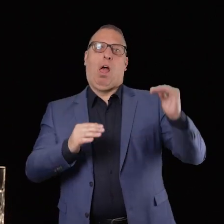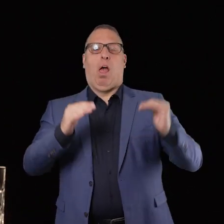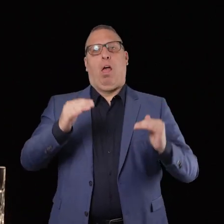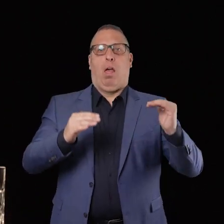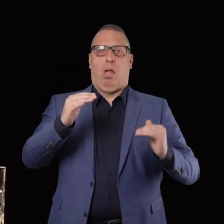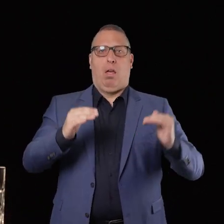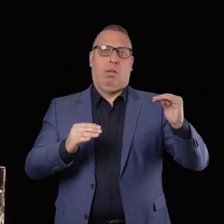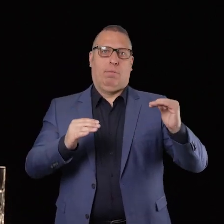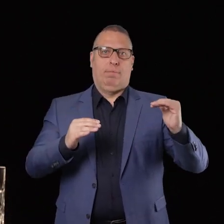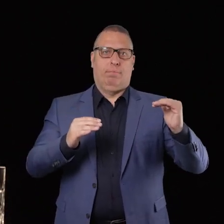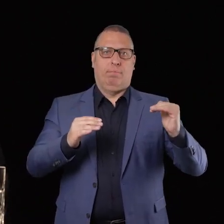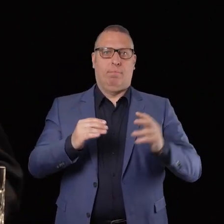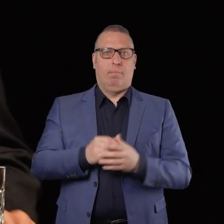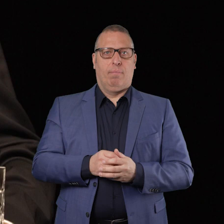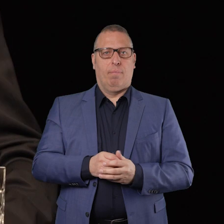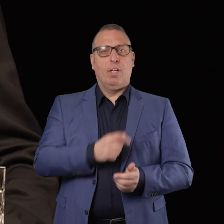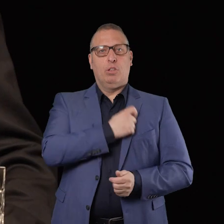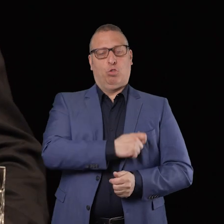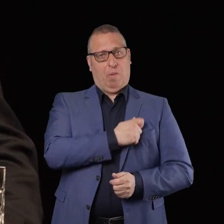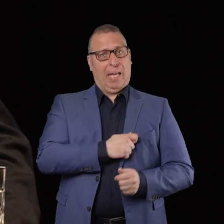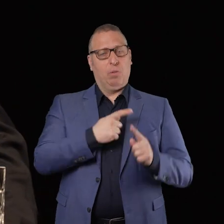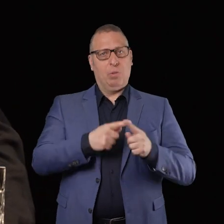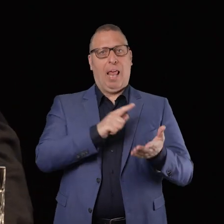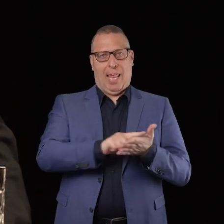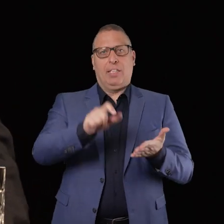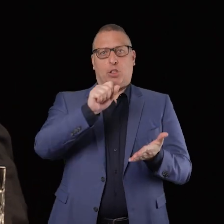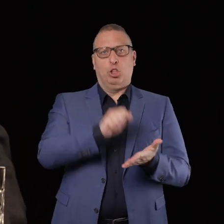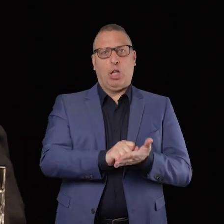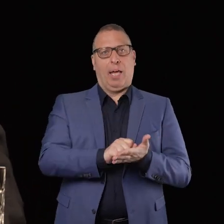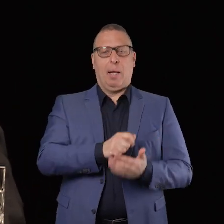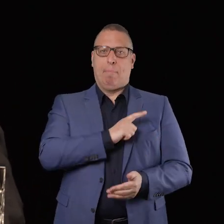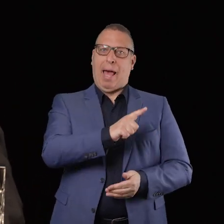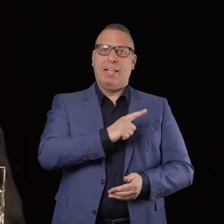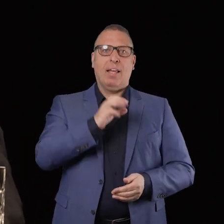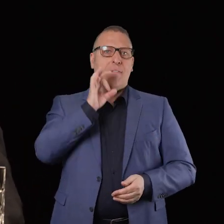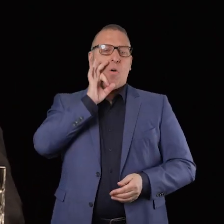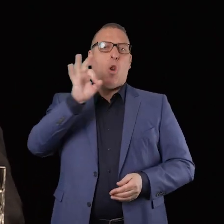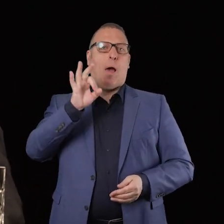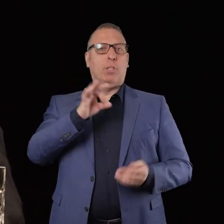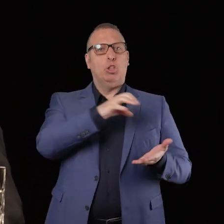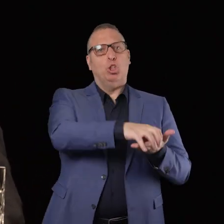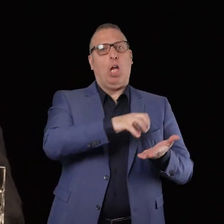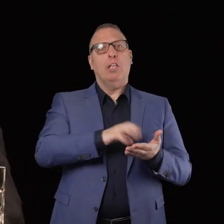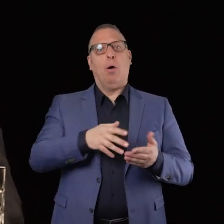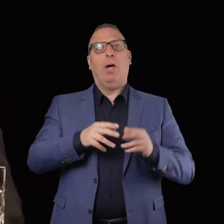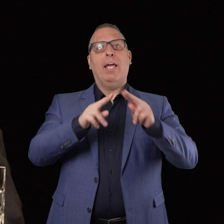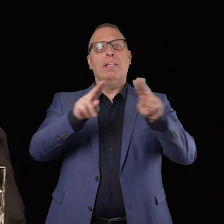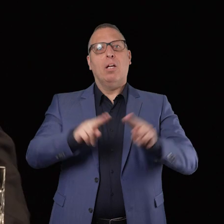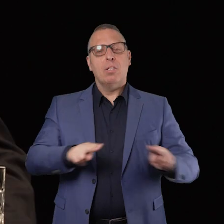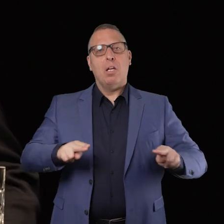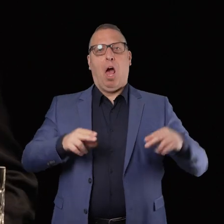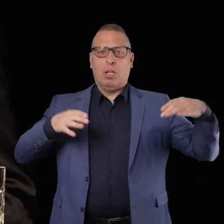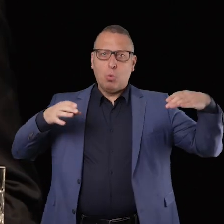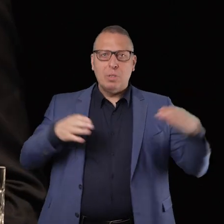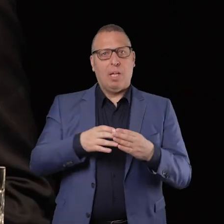Ungleichheit. Die Schweiz und Liechtenstein als wohlhabende Staaten packen auch auf internationaler